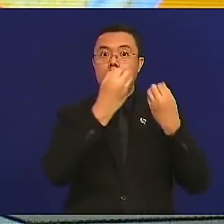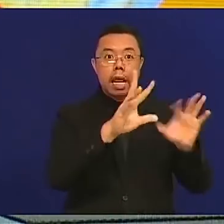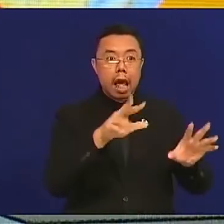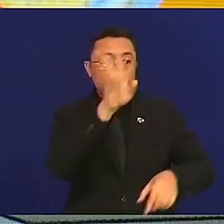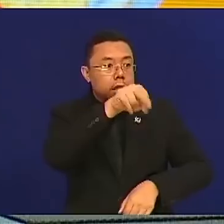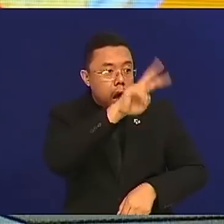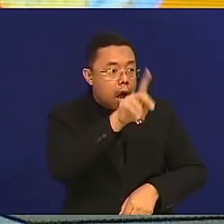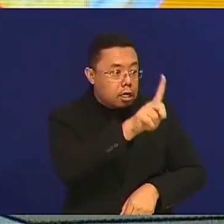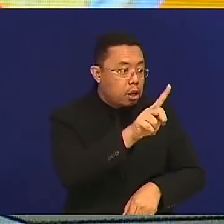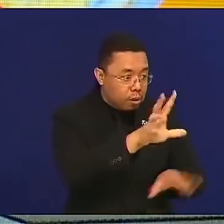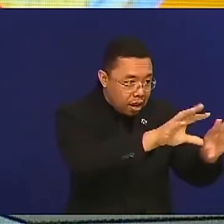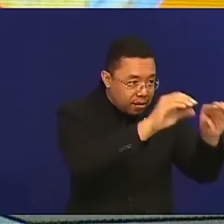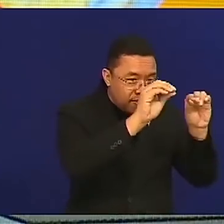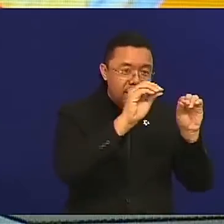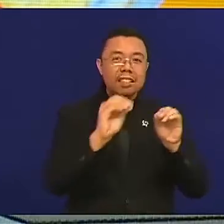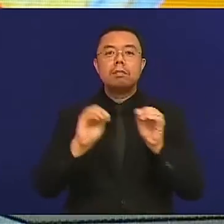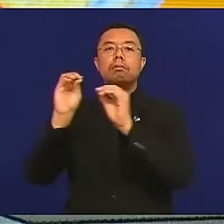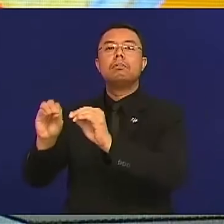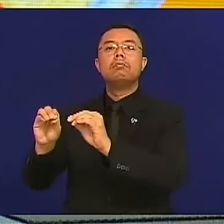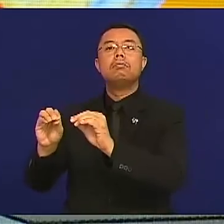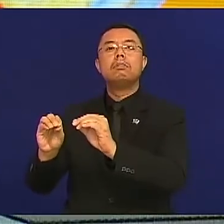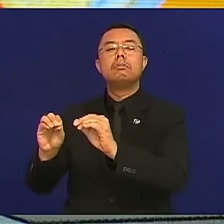yang satu yang hilang ini.